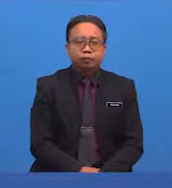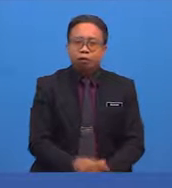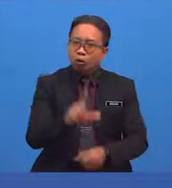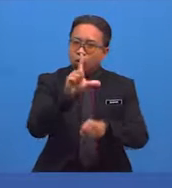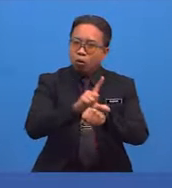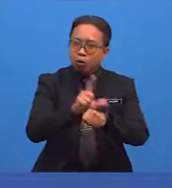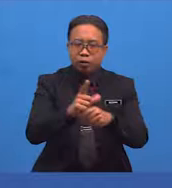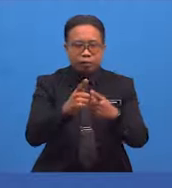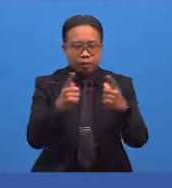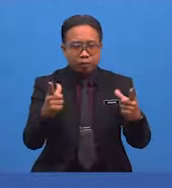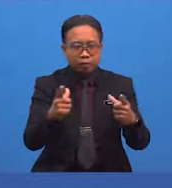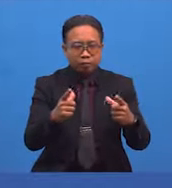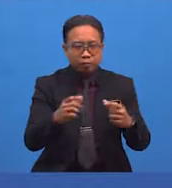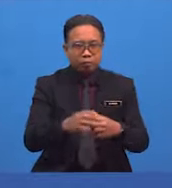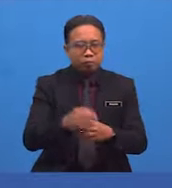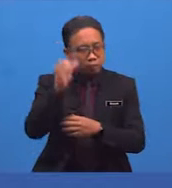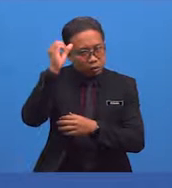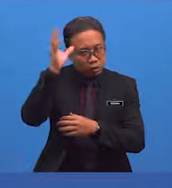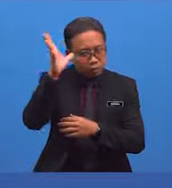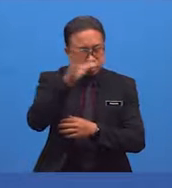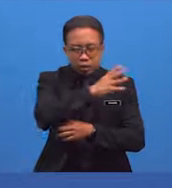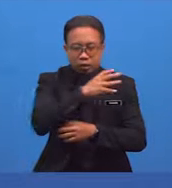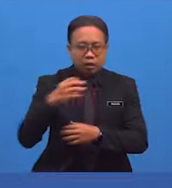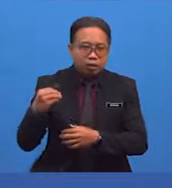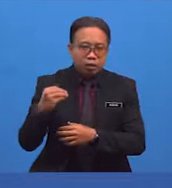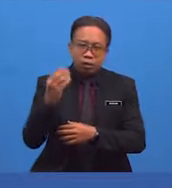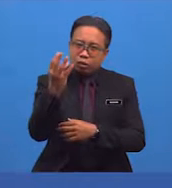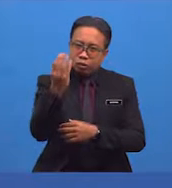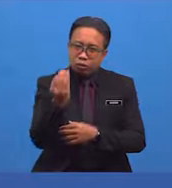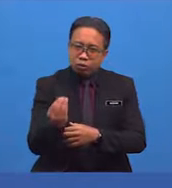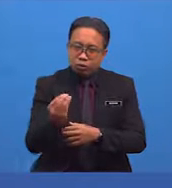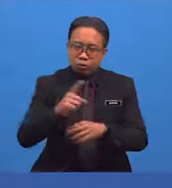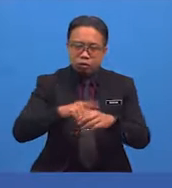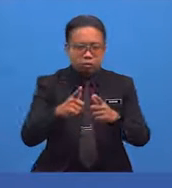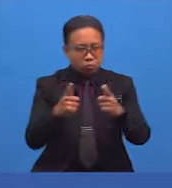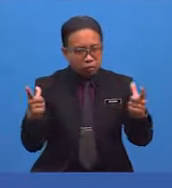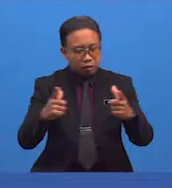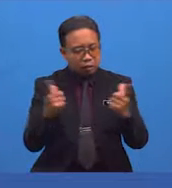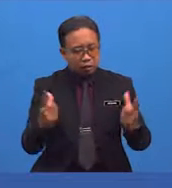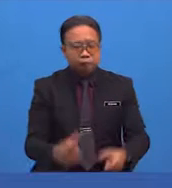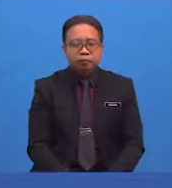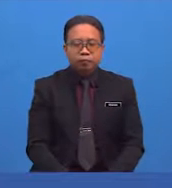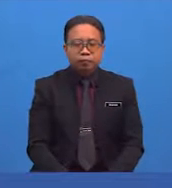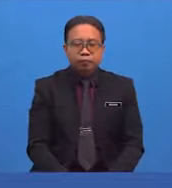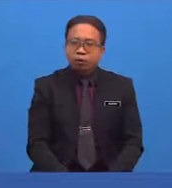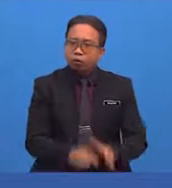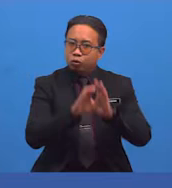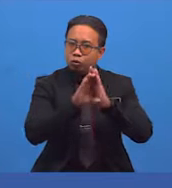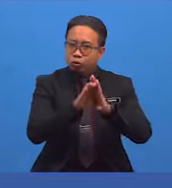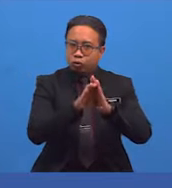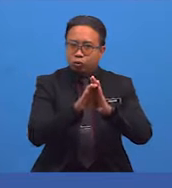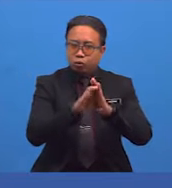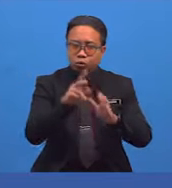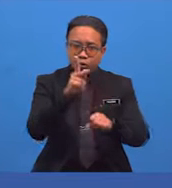Logam yang berbeza mengembang dan mengecut pada kadar yang berbeza. Sebagai contoh,